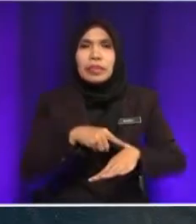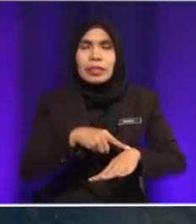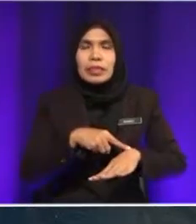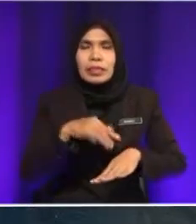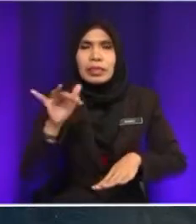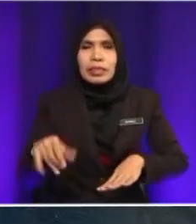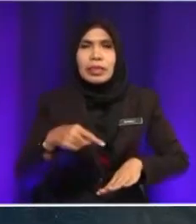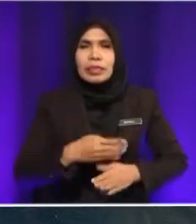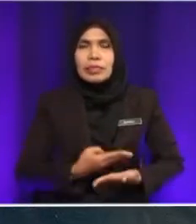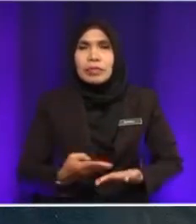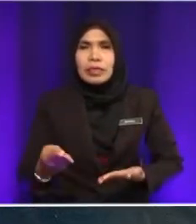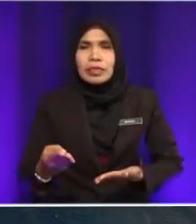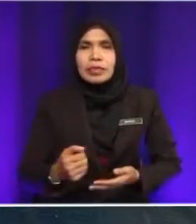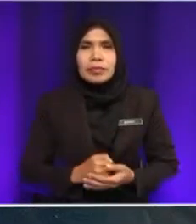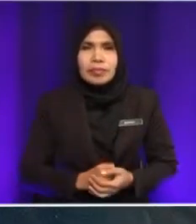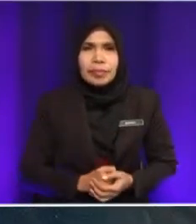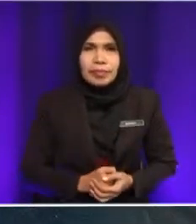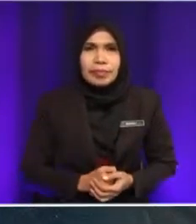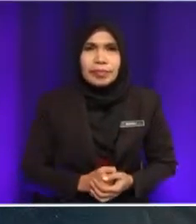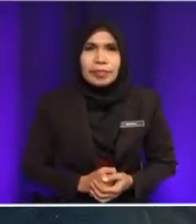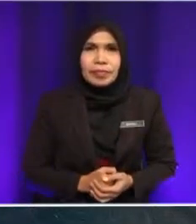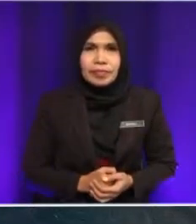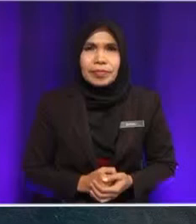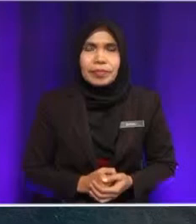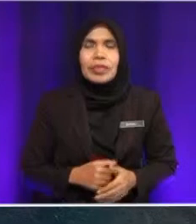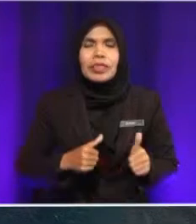bebas untuk kita laksanakan